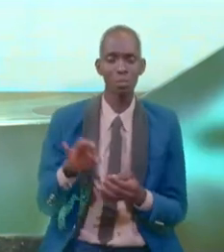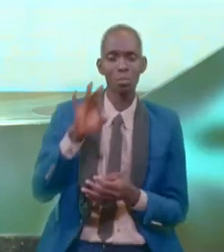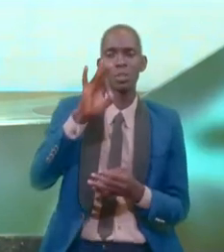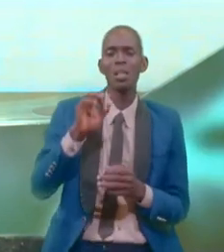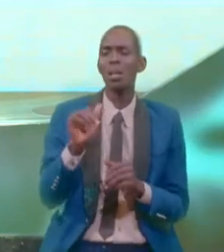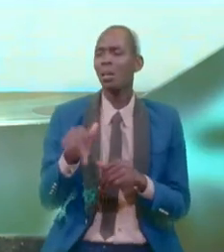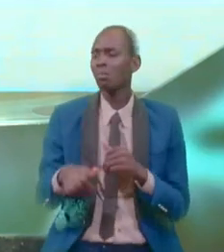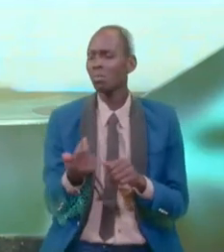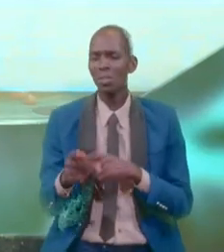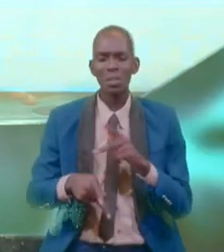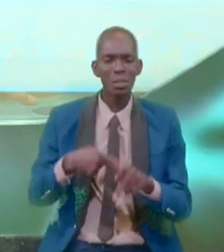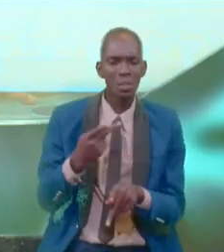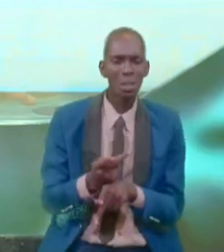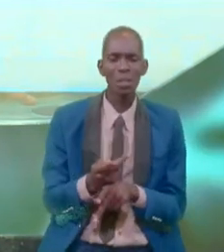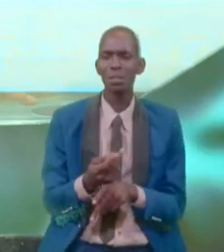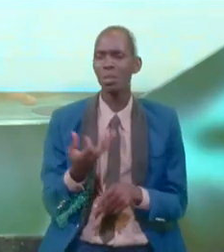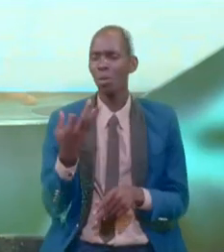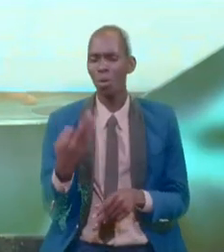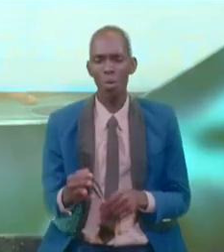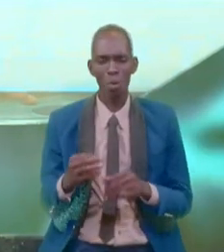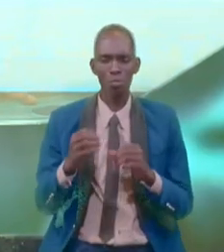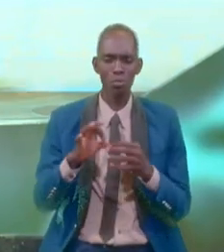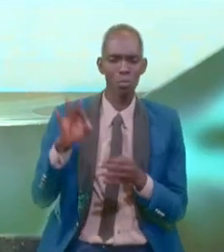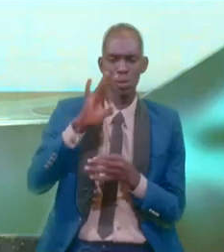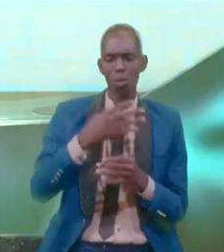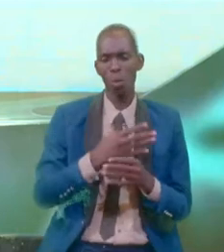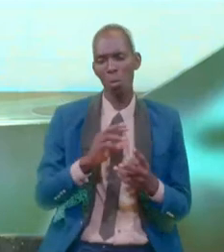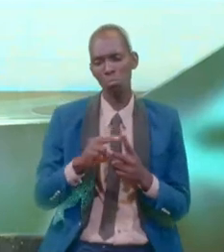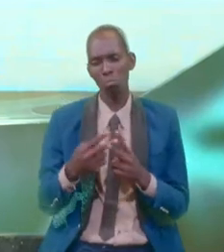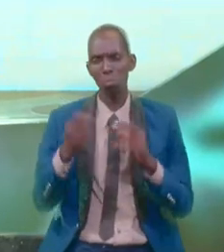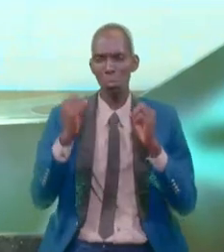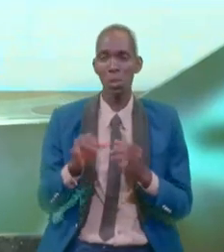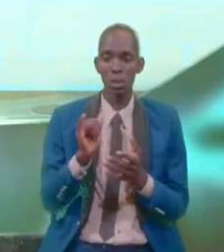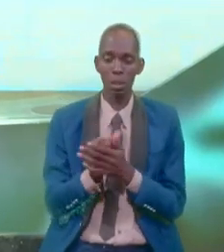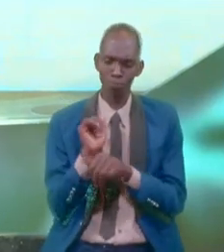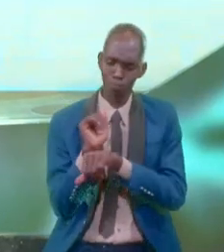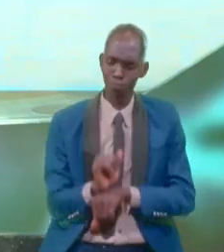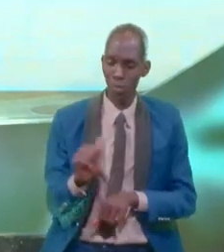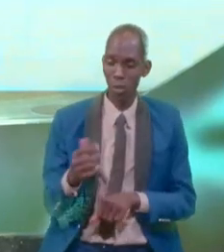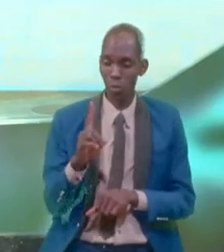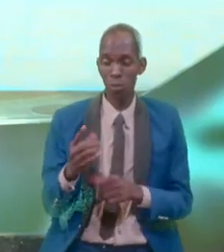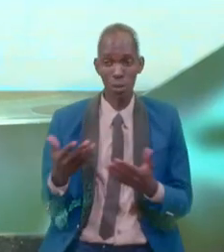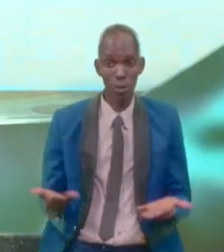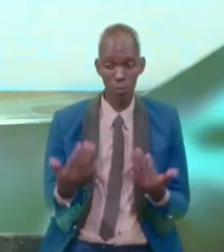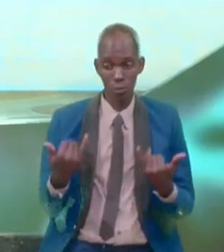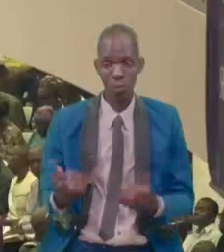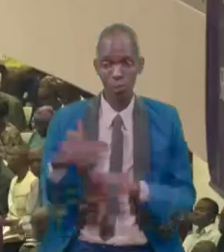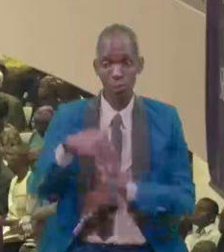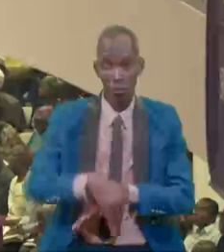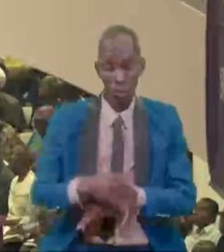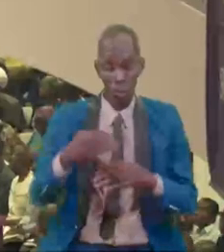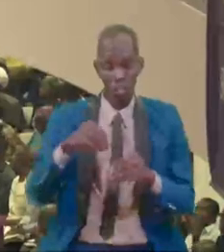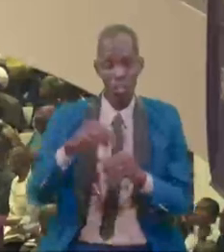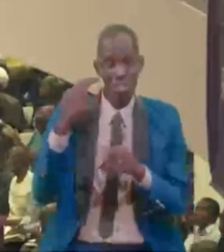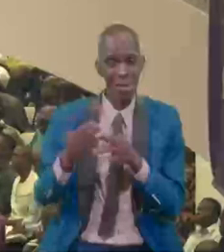autorités, tout esprit qui opprime quelqu'un ici ce soir, au nom de Jésus, cela